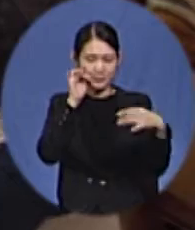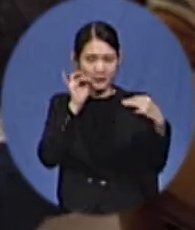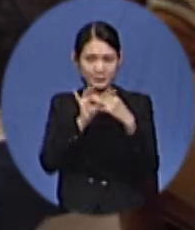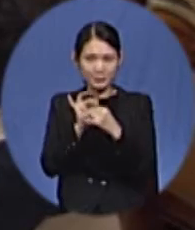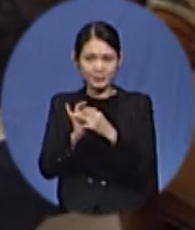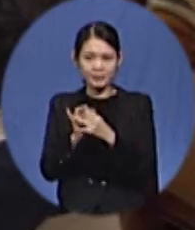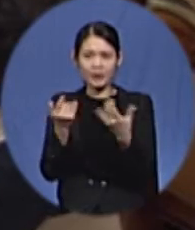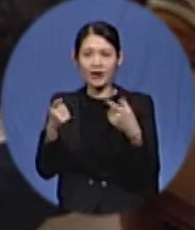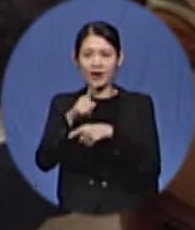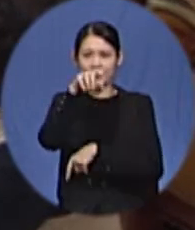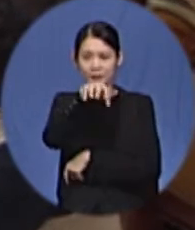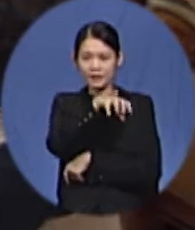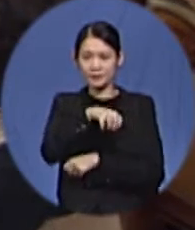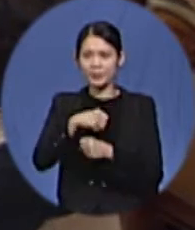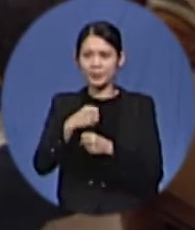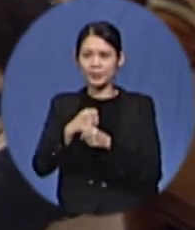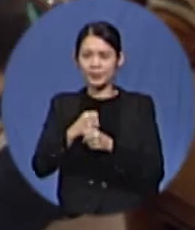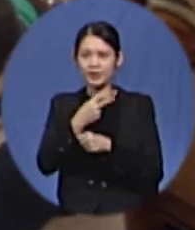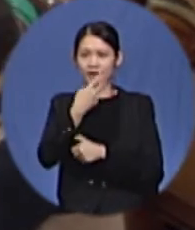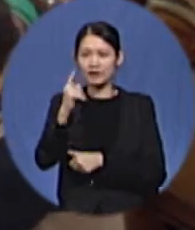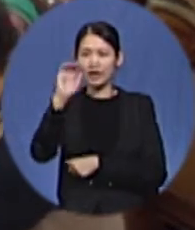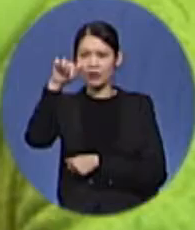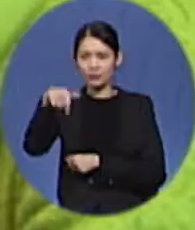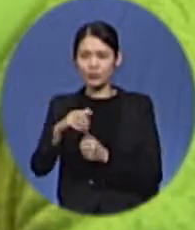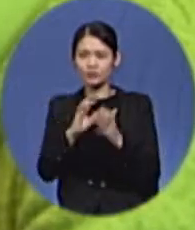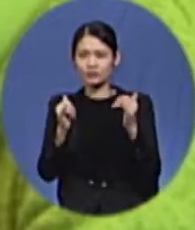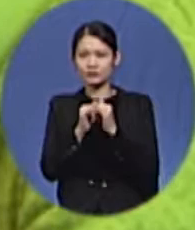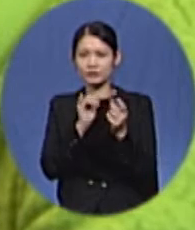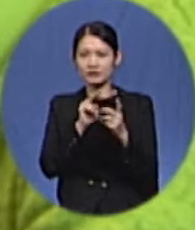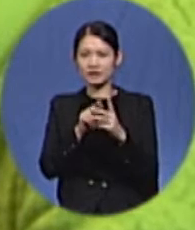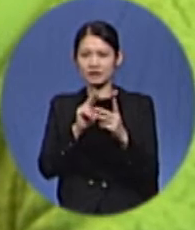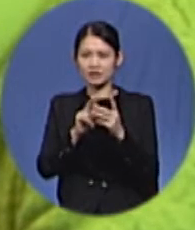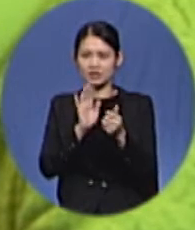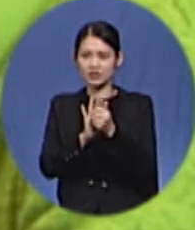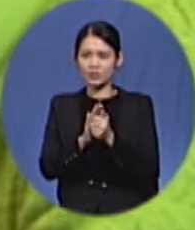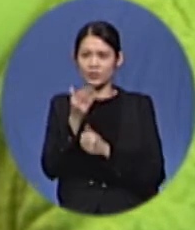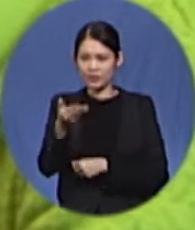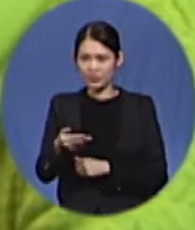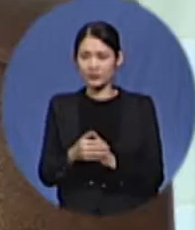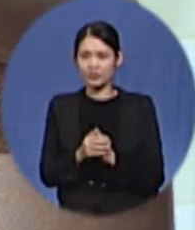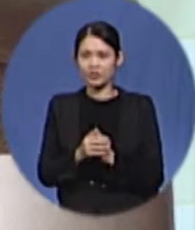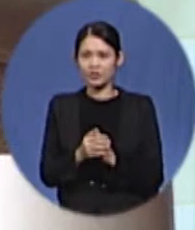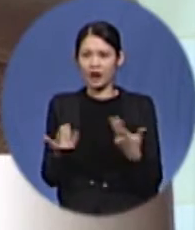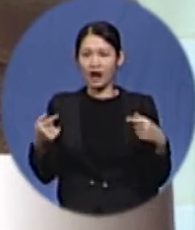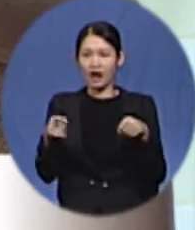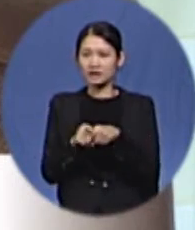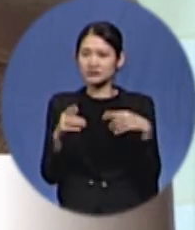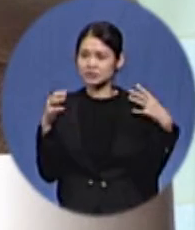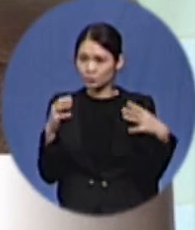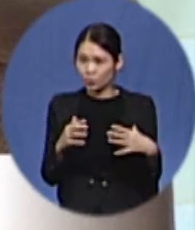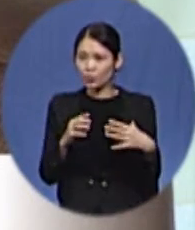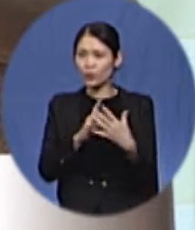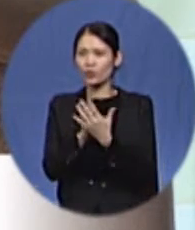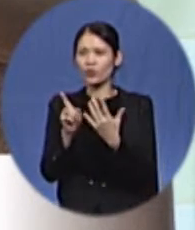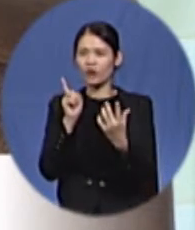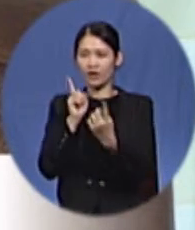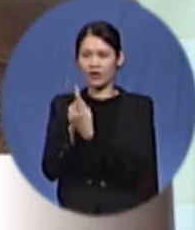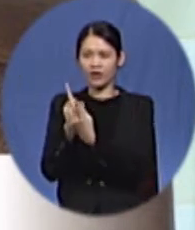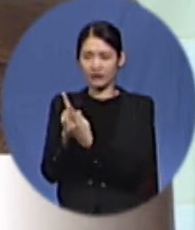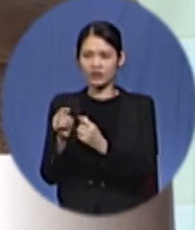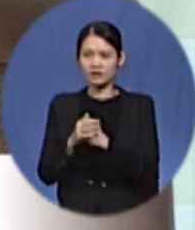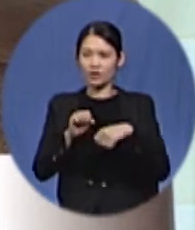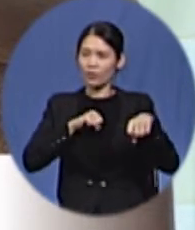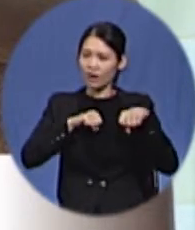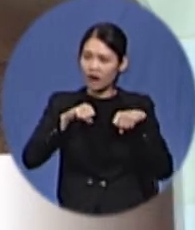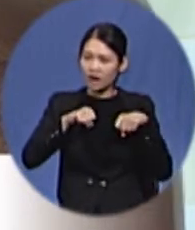만드는 것까지 따복지원센터에서 길을 찾았습니다. 여러 사람이 모여서 어떤 활동을 한다는 게 그렇게 쉬운